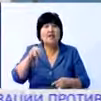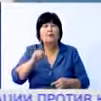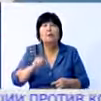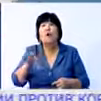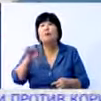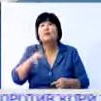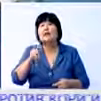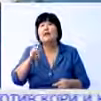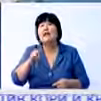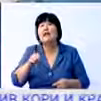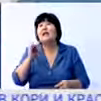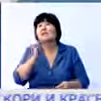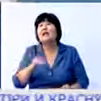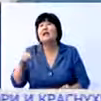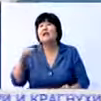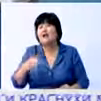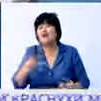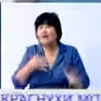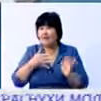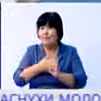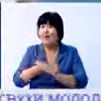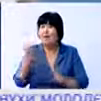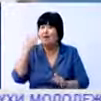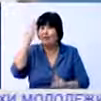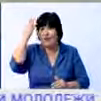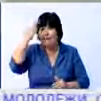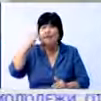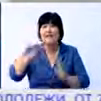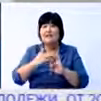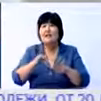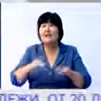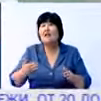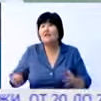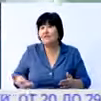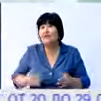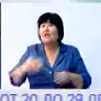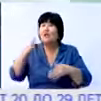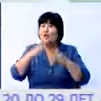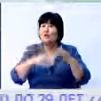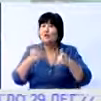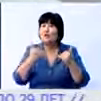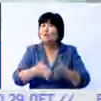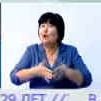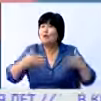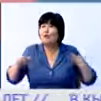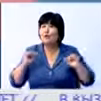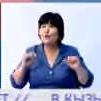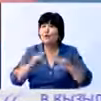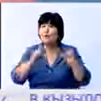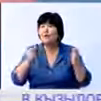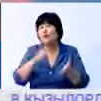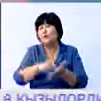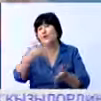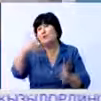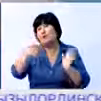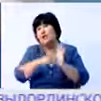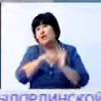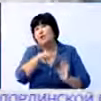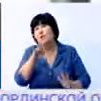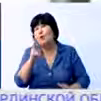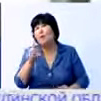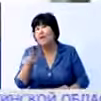маслихата Имамзада Шагыртаев воплотил давнюю мечту сельских ребят в жизнь и построил для них большой спорткомплекс стоимостью 56